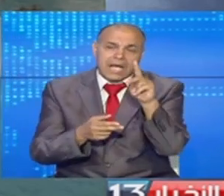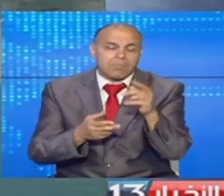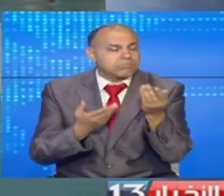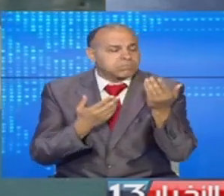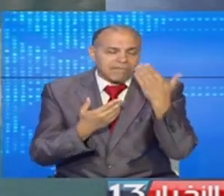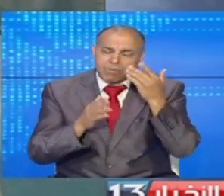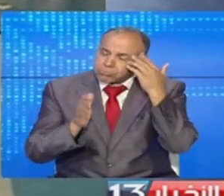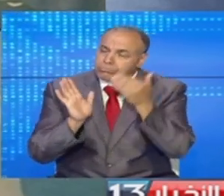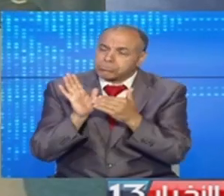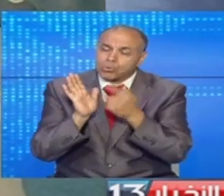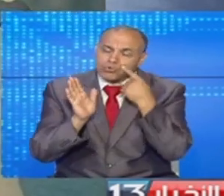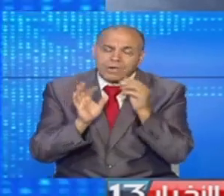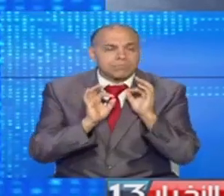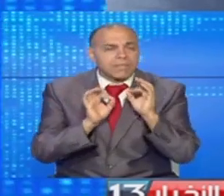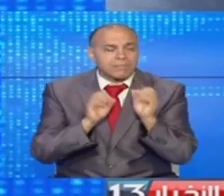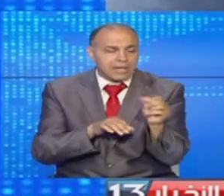وترويجه وحوكمة القطاع.